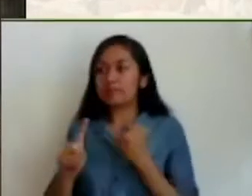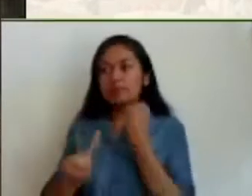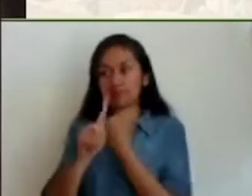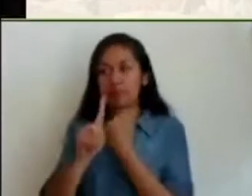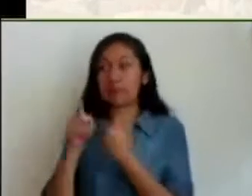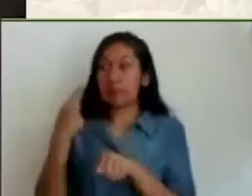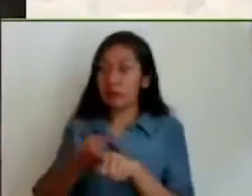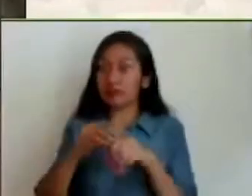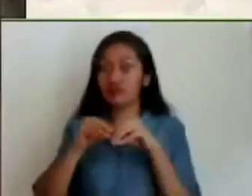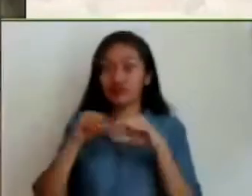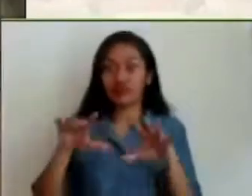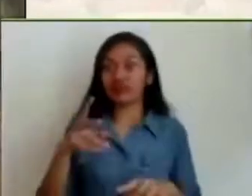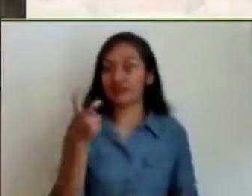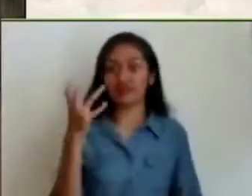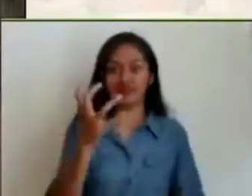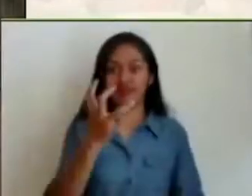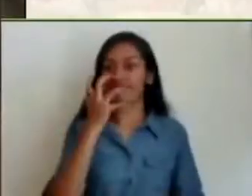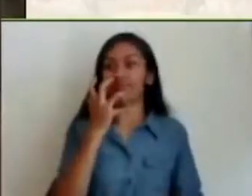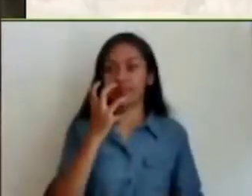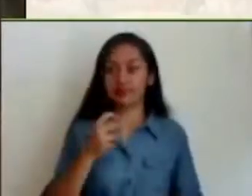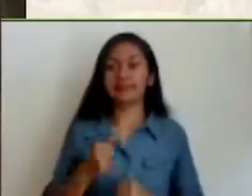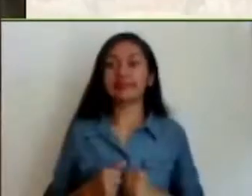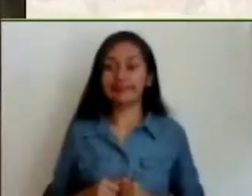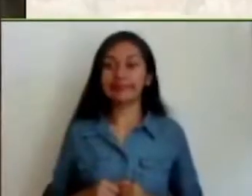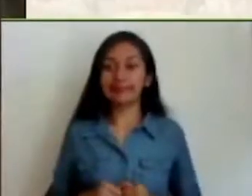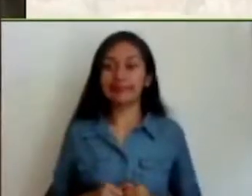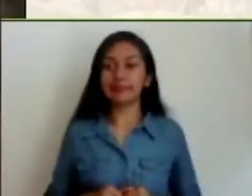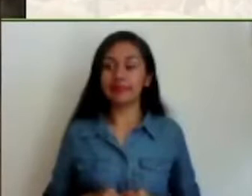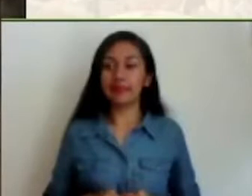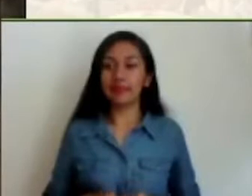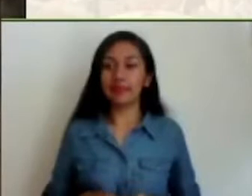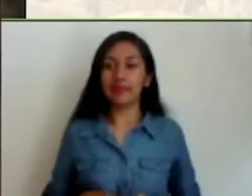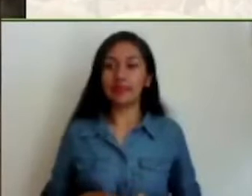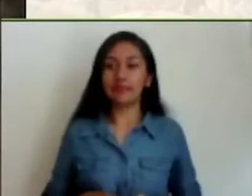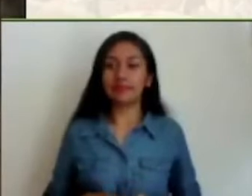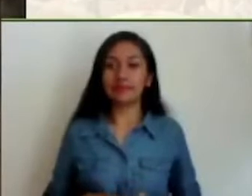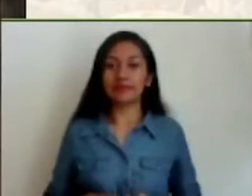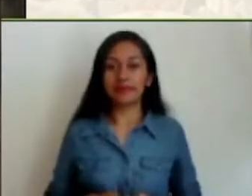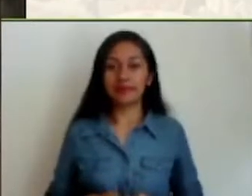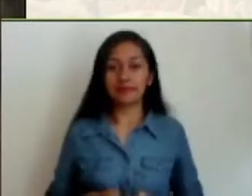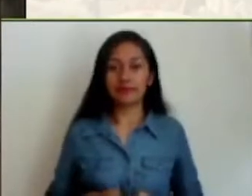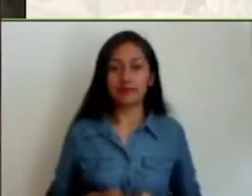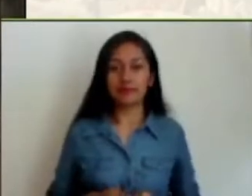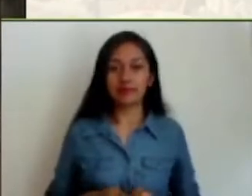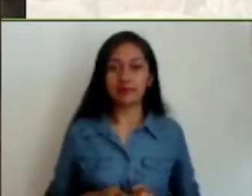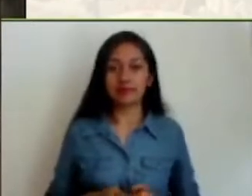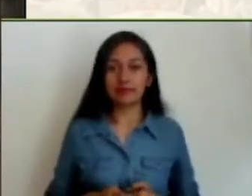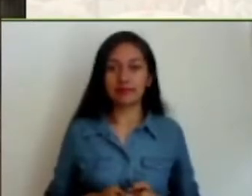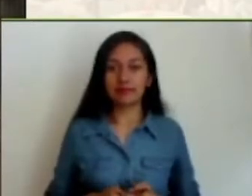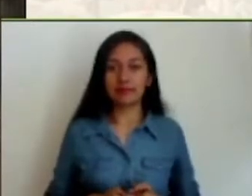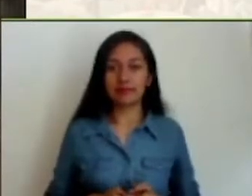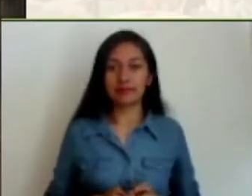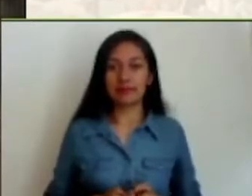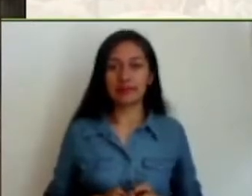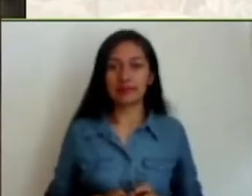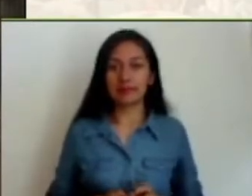E desidero infine ringraziare i colleghi Federico Mainardi, Filippo Dainese, Ferdinando Maggioni della mia